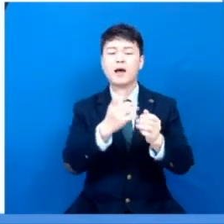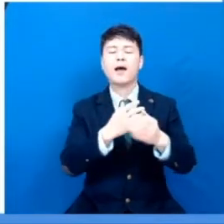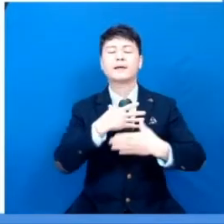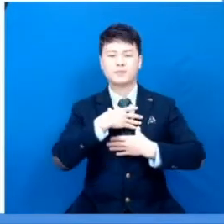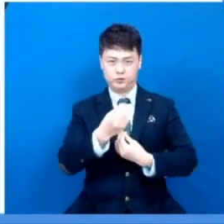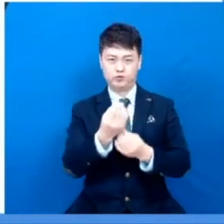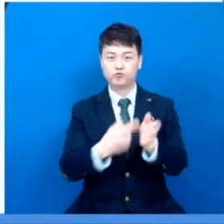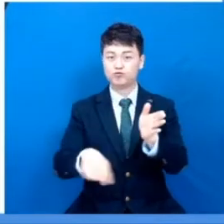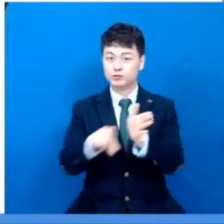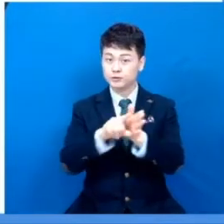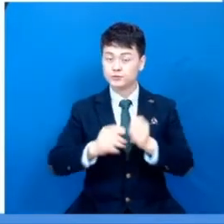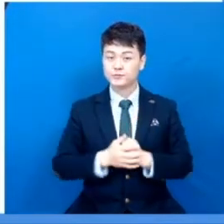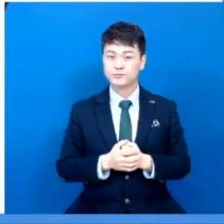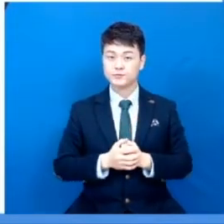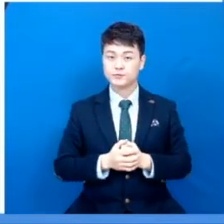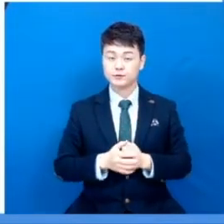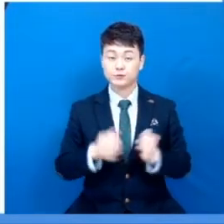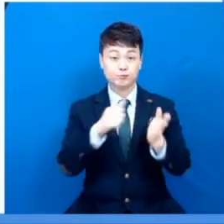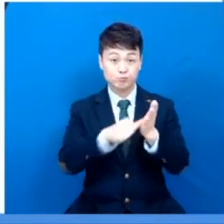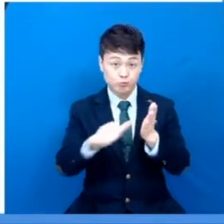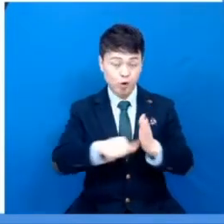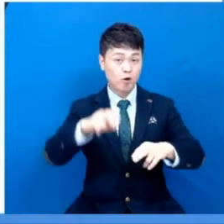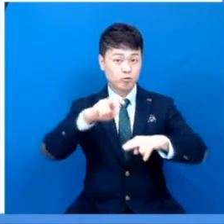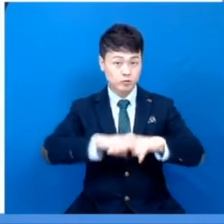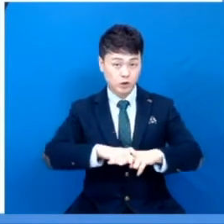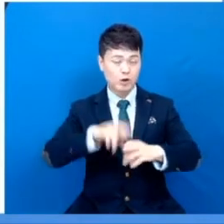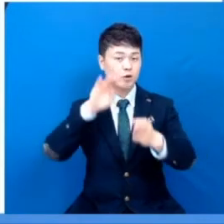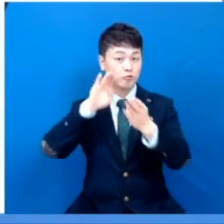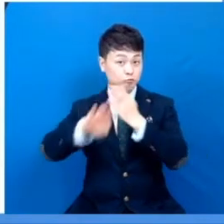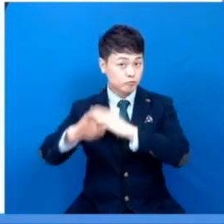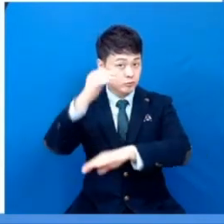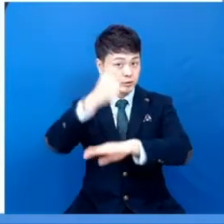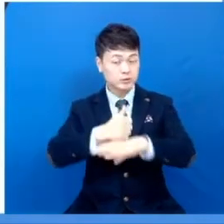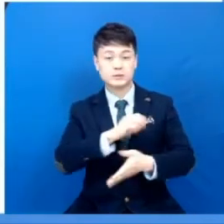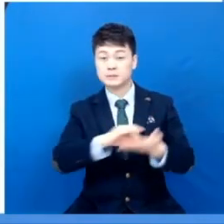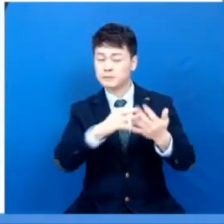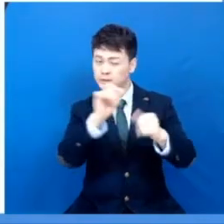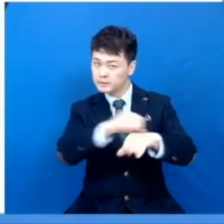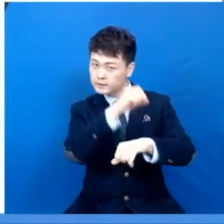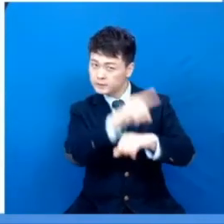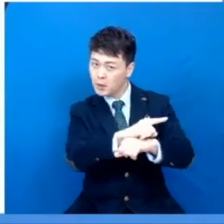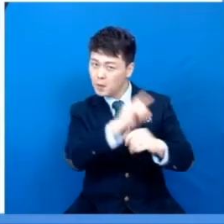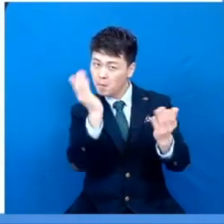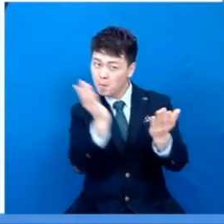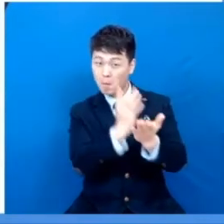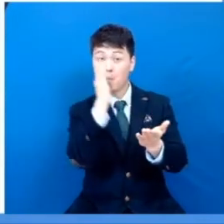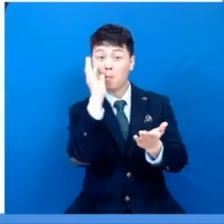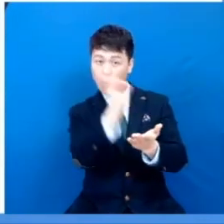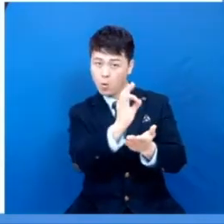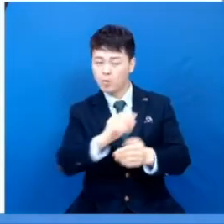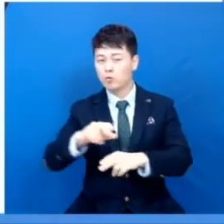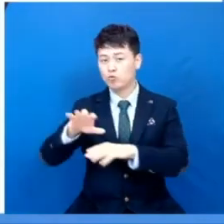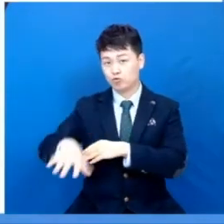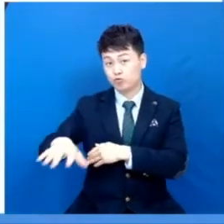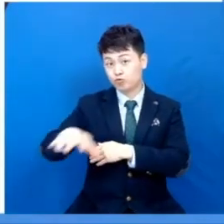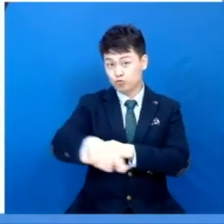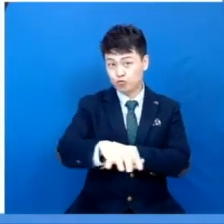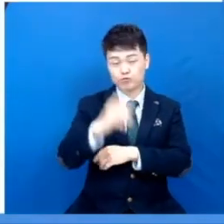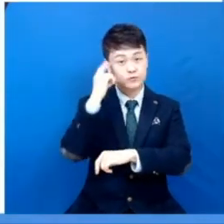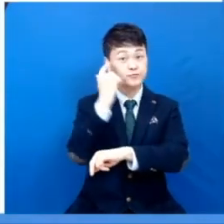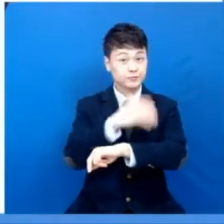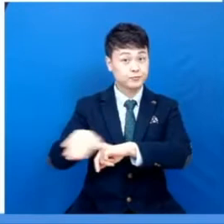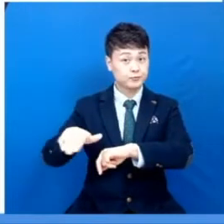위하여 교 금인 의자 등은 추 후 이용 인들의 특성을 반영하여 배치 하고자 하였습니다